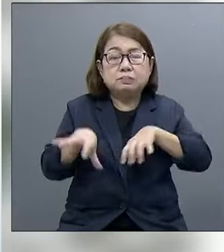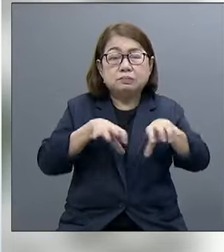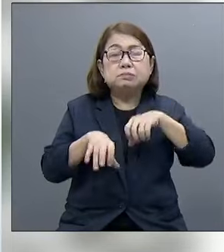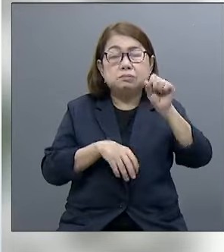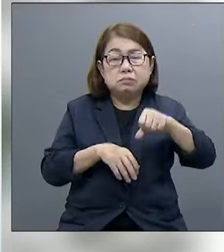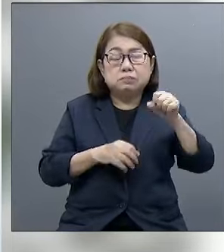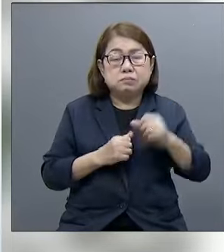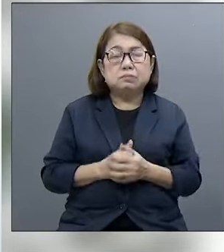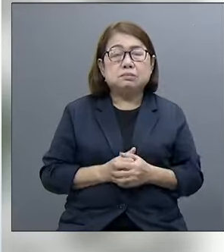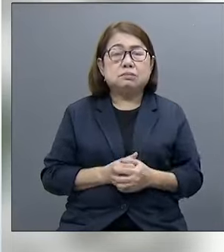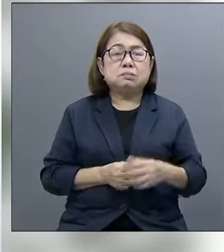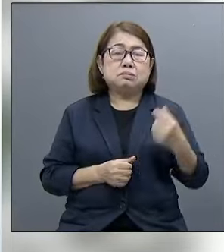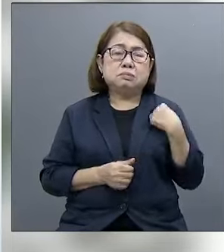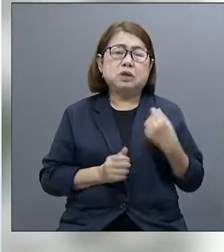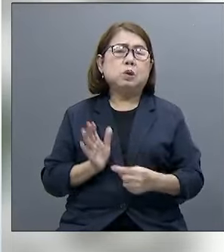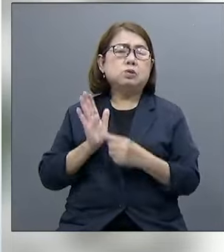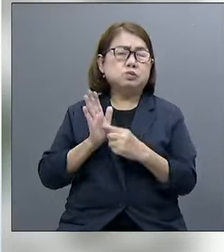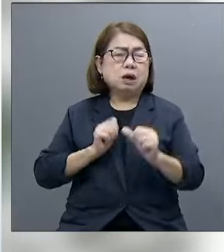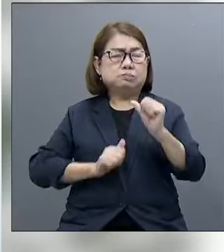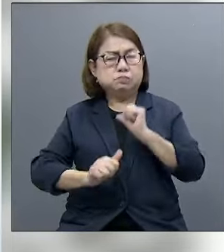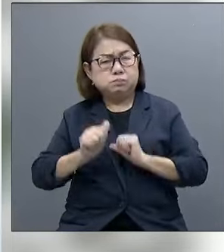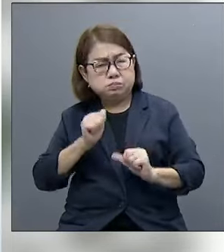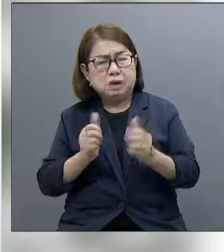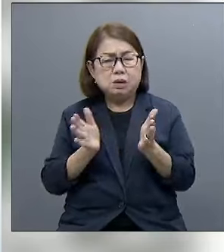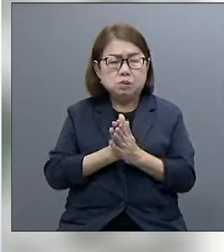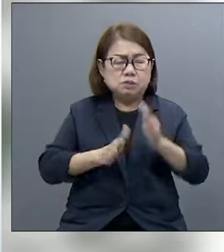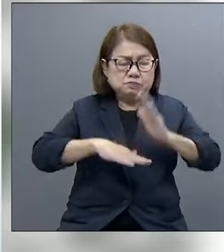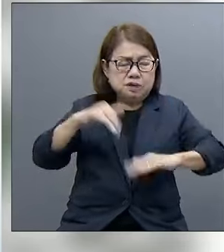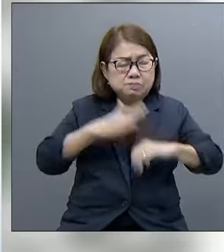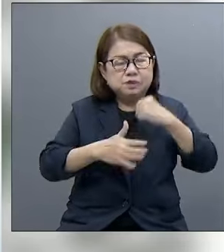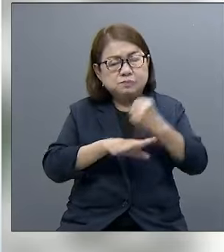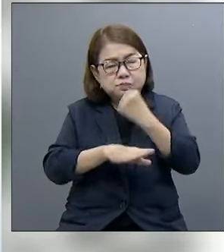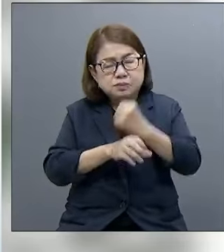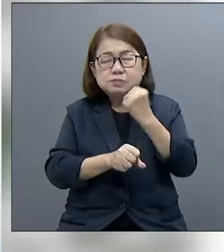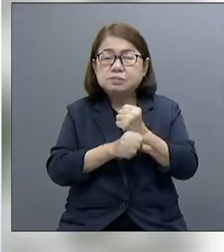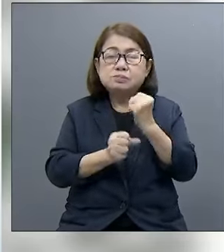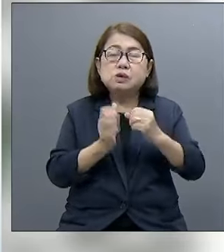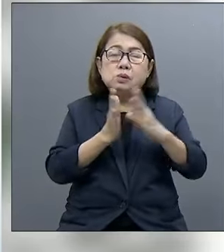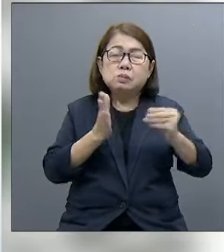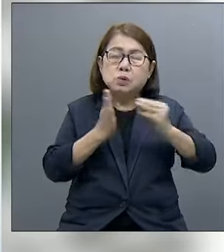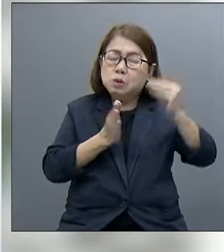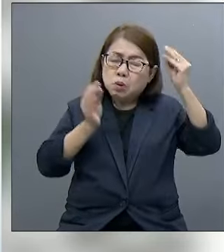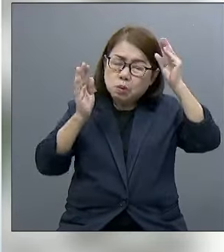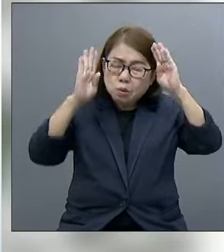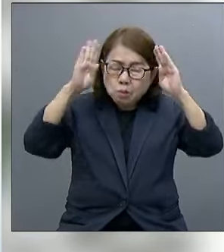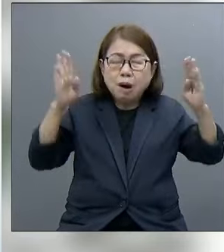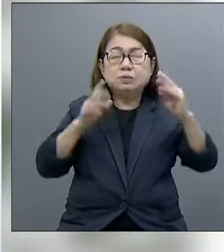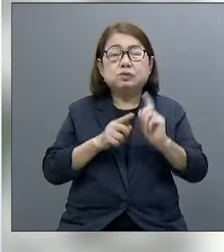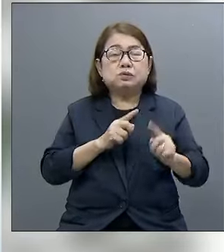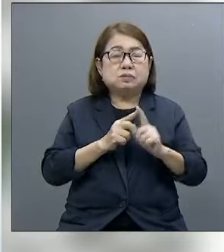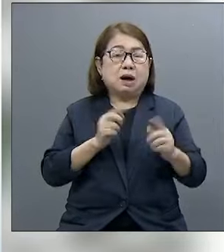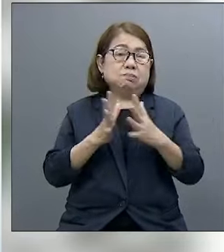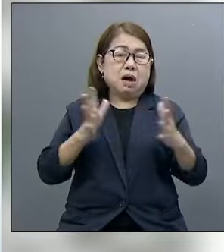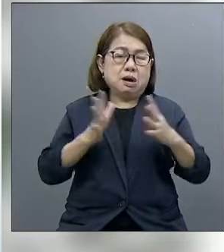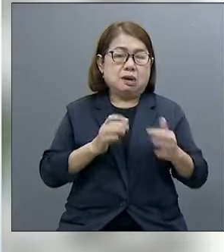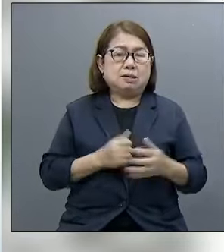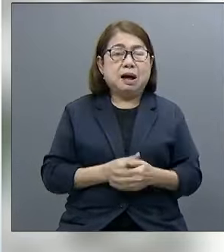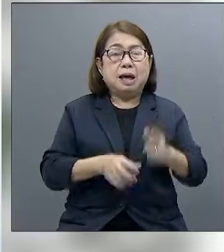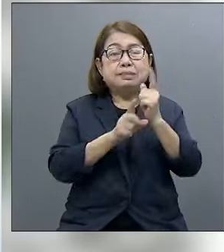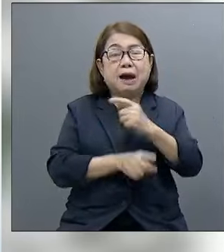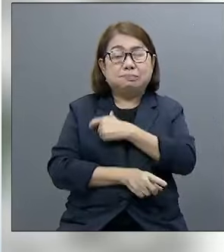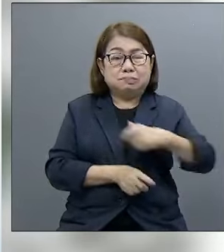มมีสาธิตเวิร์กช็อปการอบรมให้ความรู้ให้คำปรึกษาในองค์ความรู้ต่างๆของศาสตร์แห่งแผ่นดินอีกด้วยนะคะก็เ